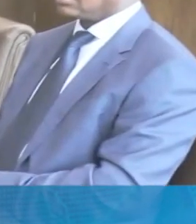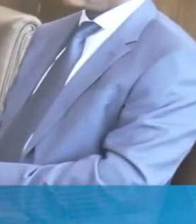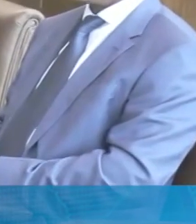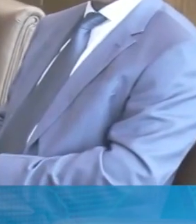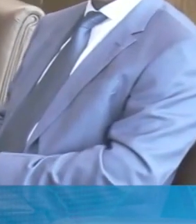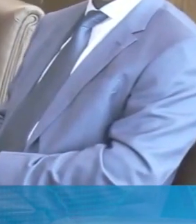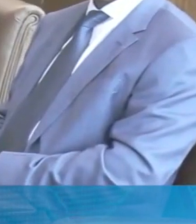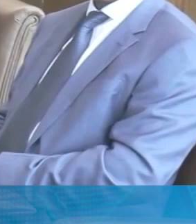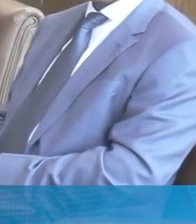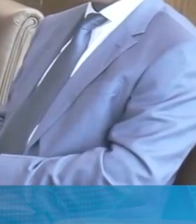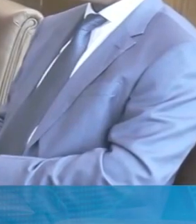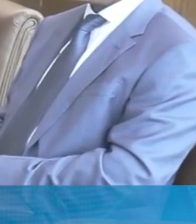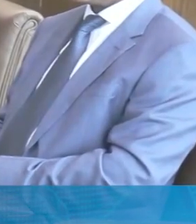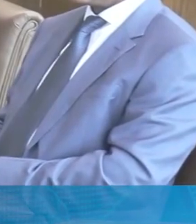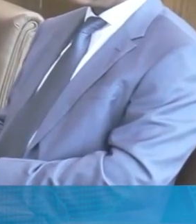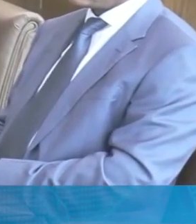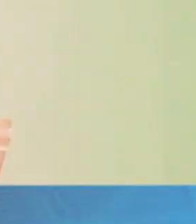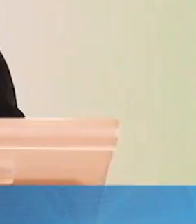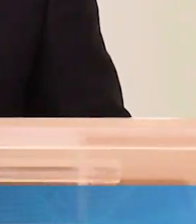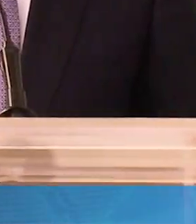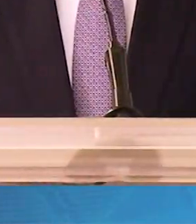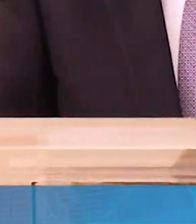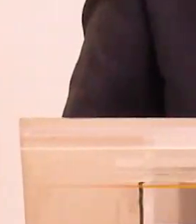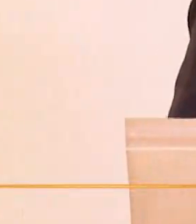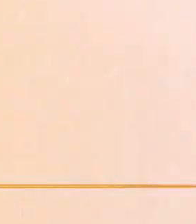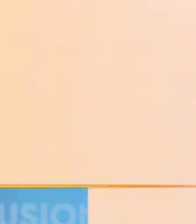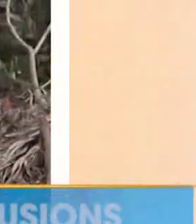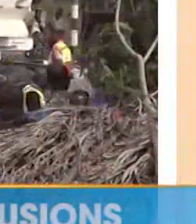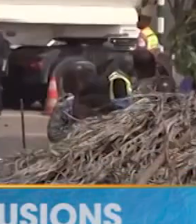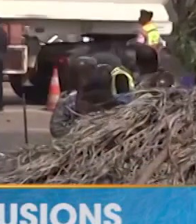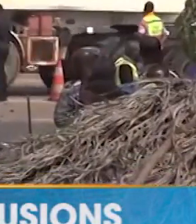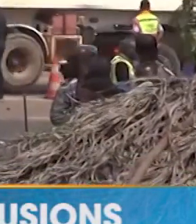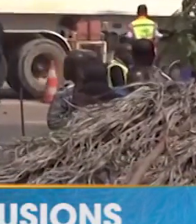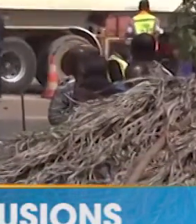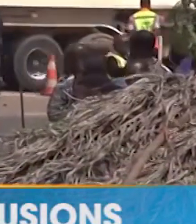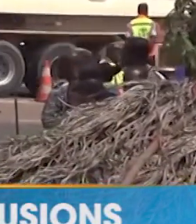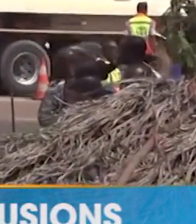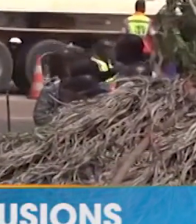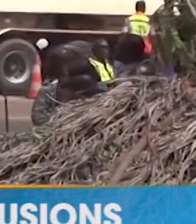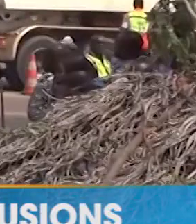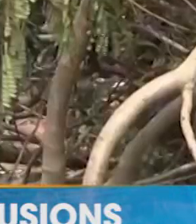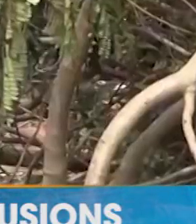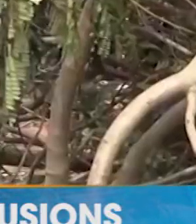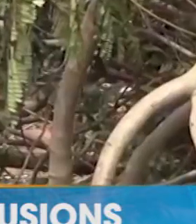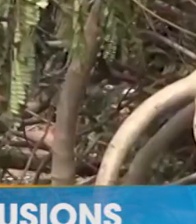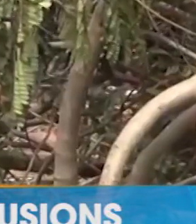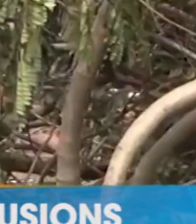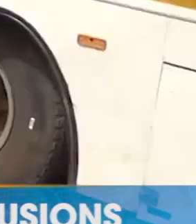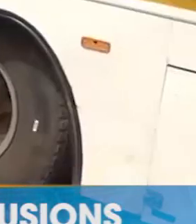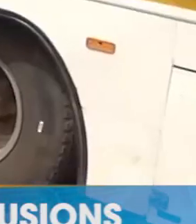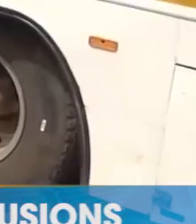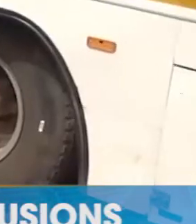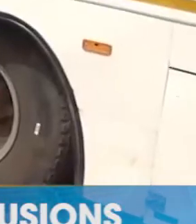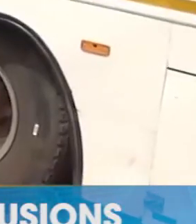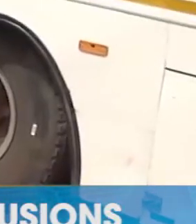sécuritaire générale et l'évolution de la maladie à coronavirus en Côte d'Ivoire. Le ministère des Transports a animé